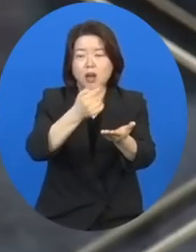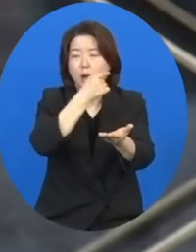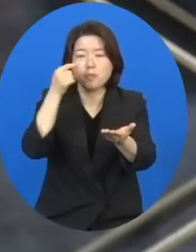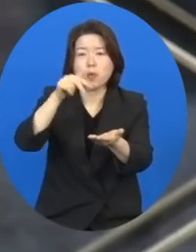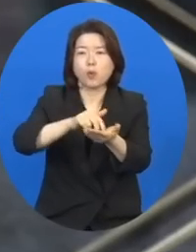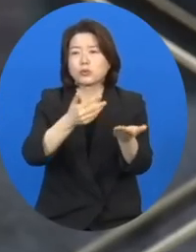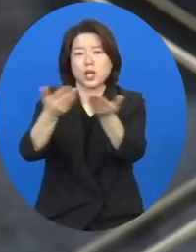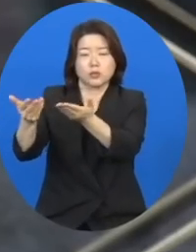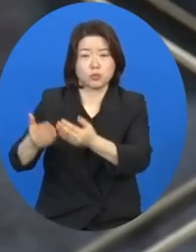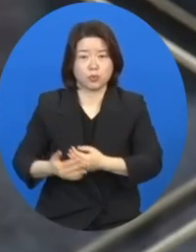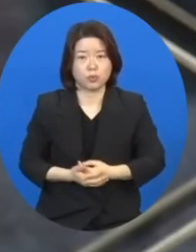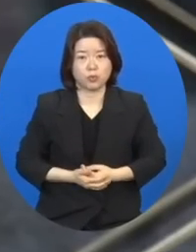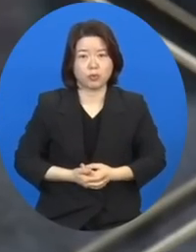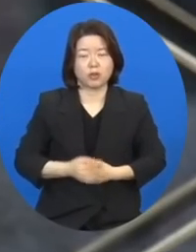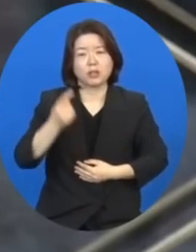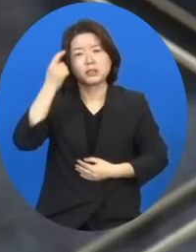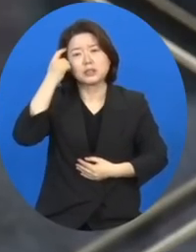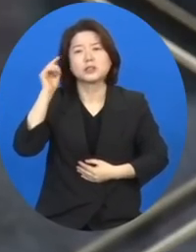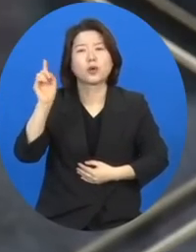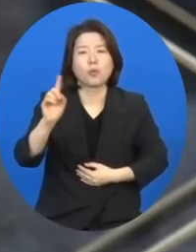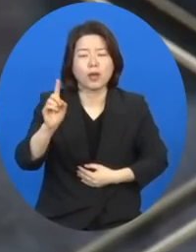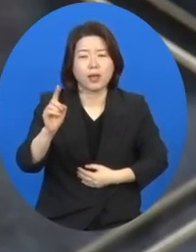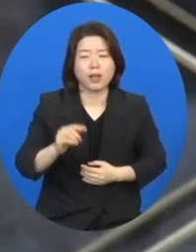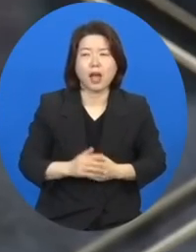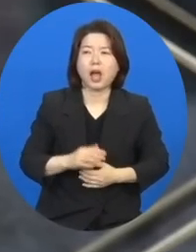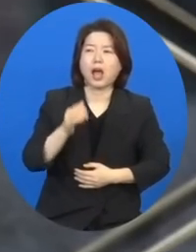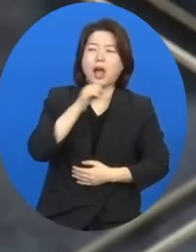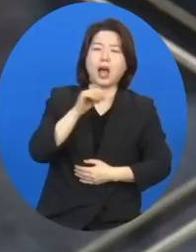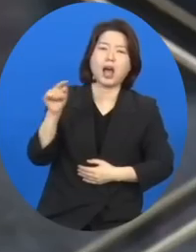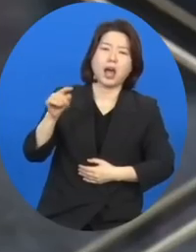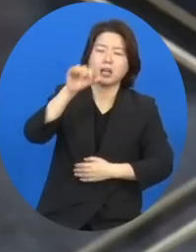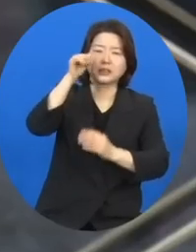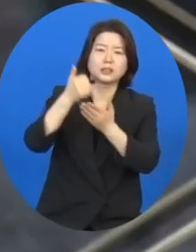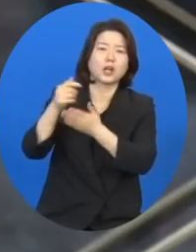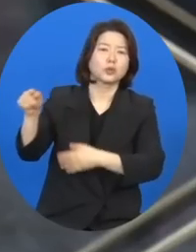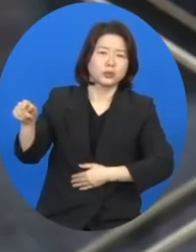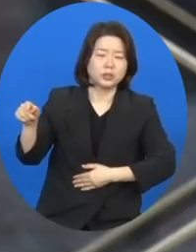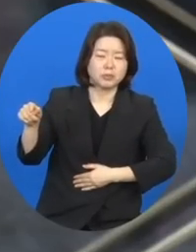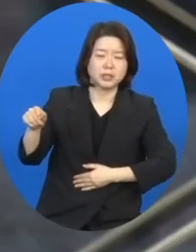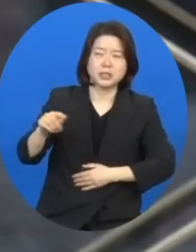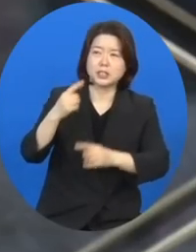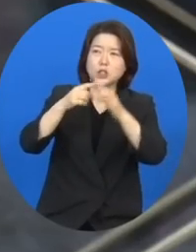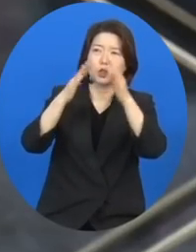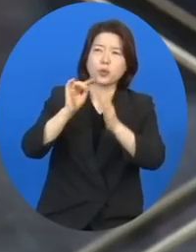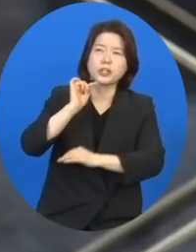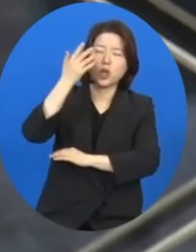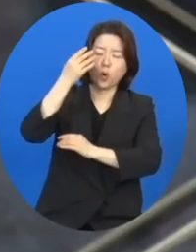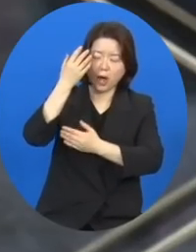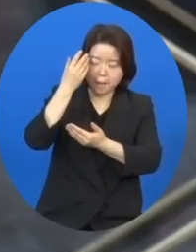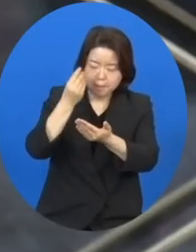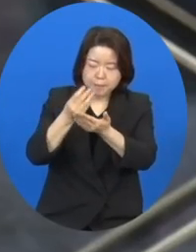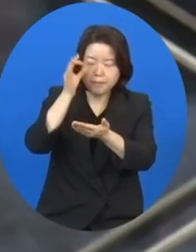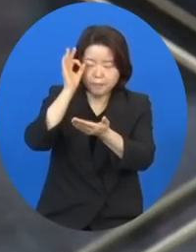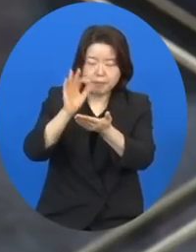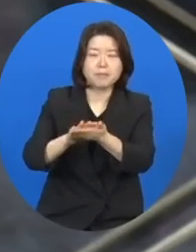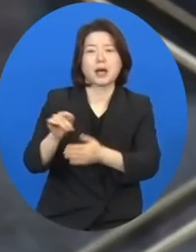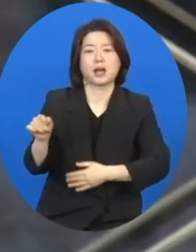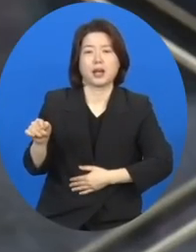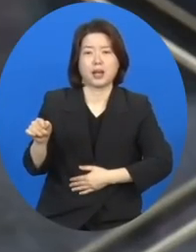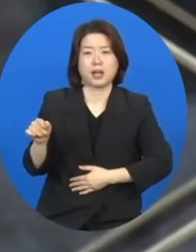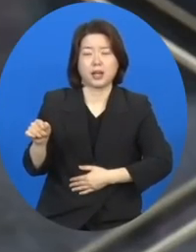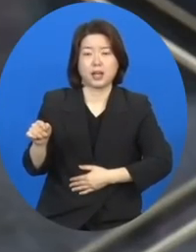저는 그런 마음이 들었어요. 아, 그분들이 이 교회의 영광을 본 자들이다. 주님께서 이 교회를